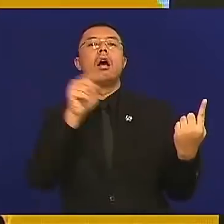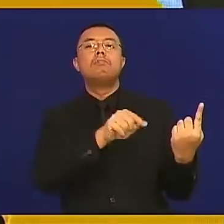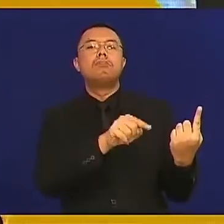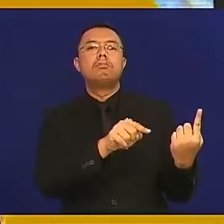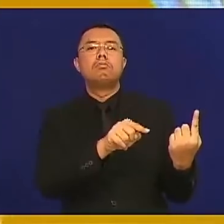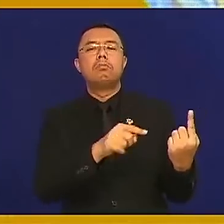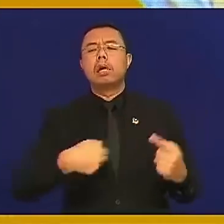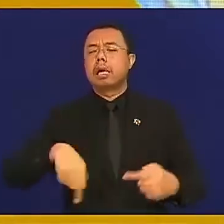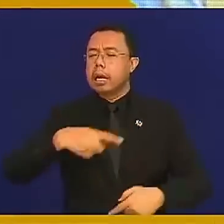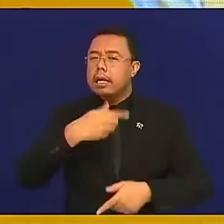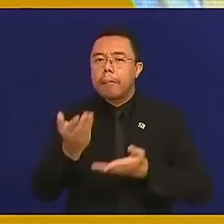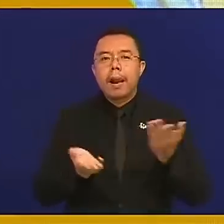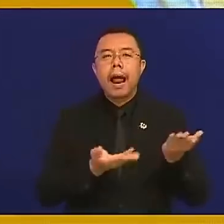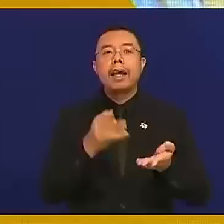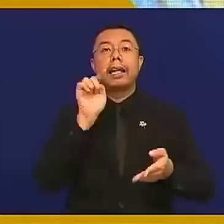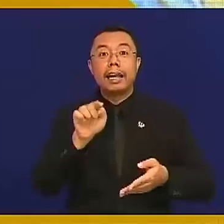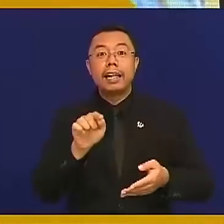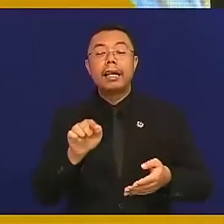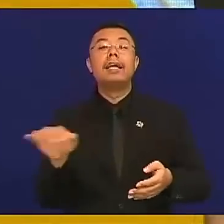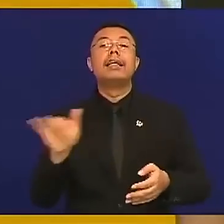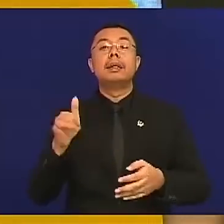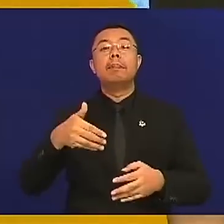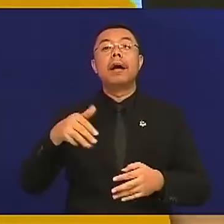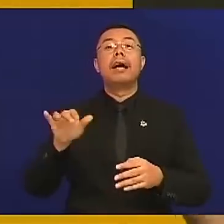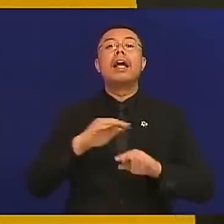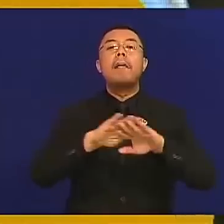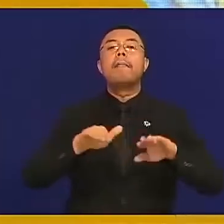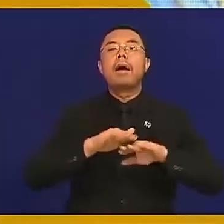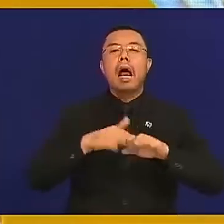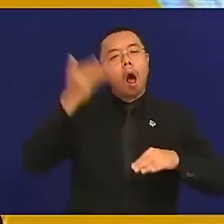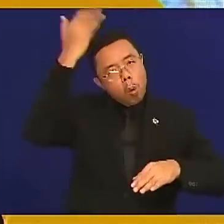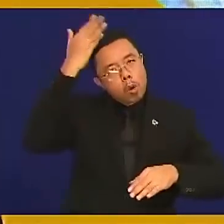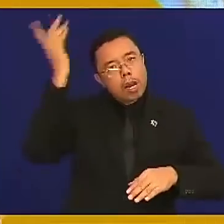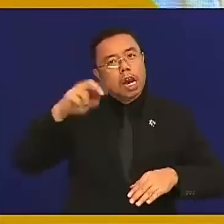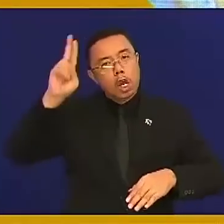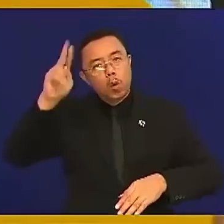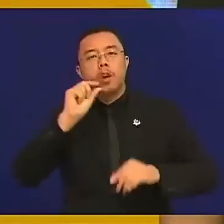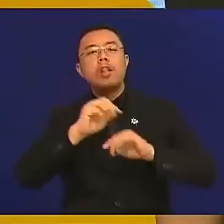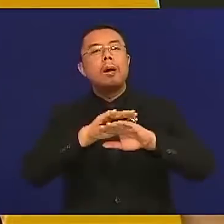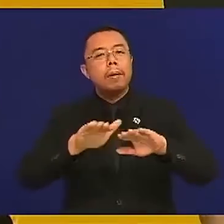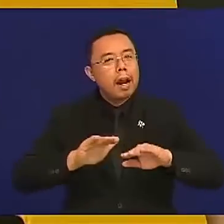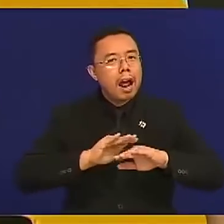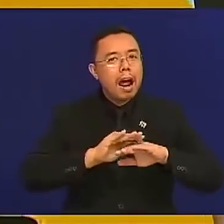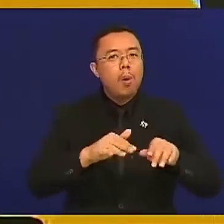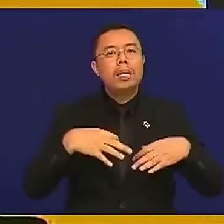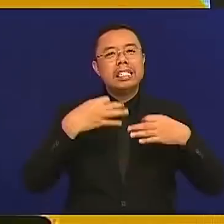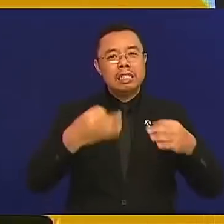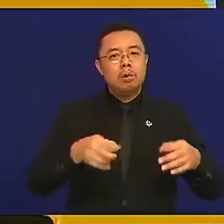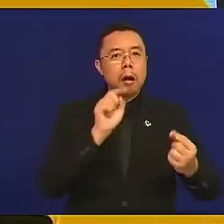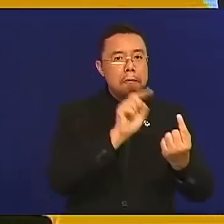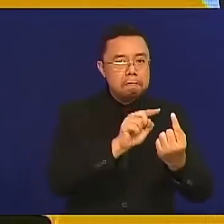kita melayani itu sebagai suster-susternya Tuhan. Itu merawat